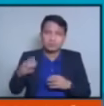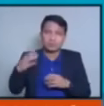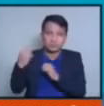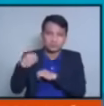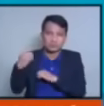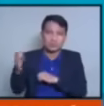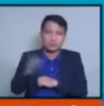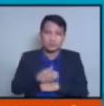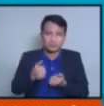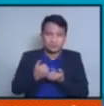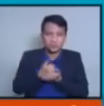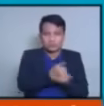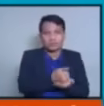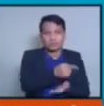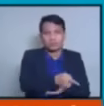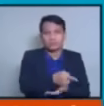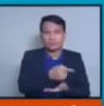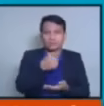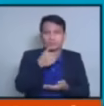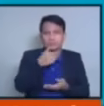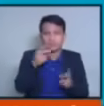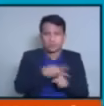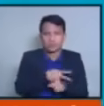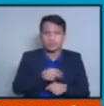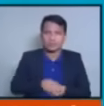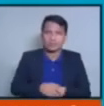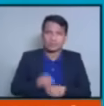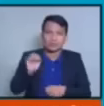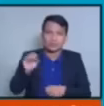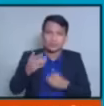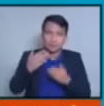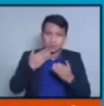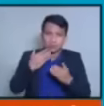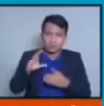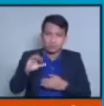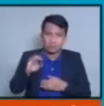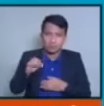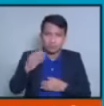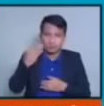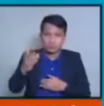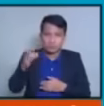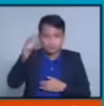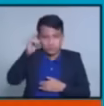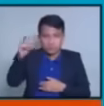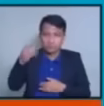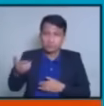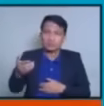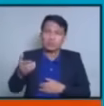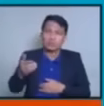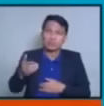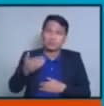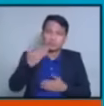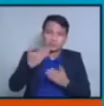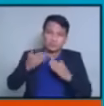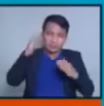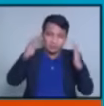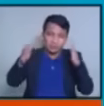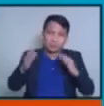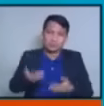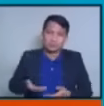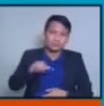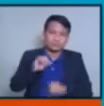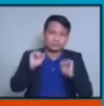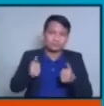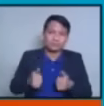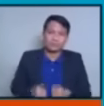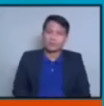kayo, nai-assist po natin po itong ating biktima po. Colonel Orlando Castile Jr., Chief of Police ng San Jose del Monte, Bulacan. Mabuhay po kayo,